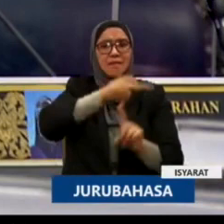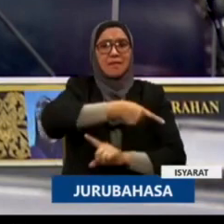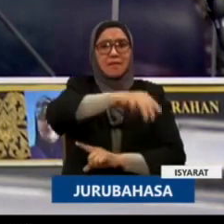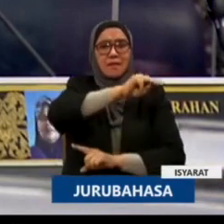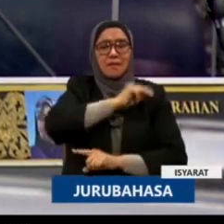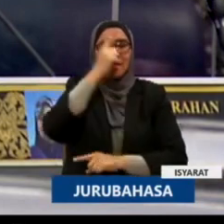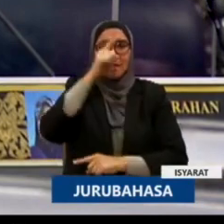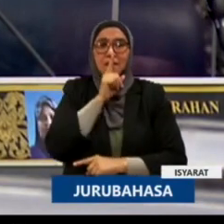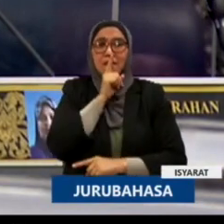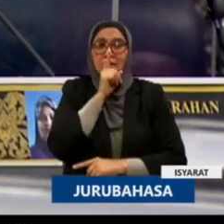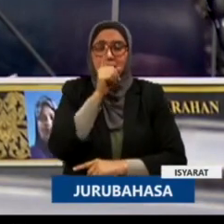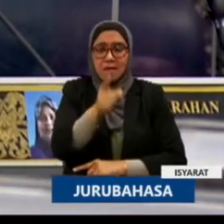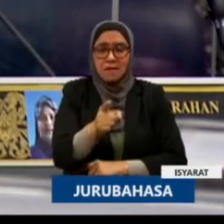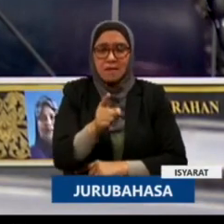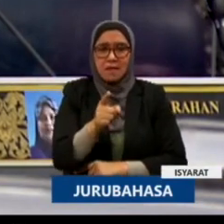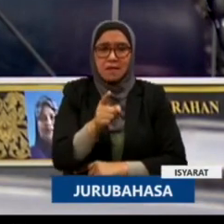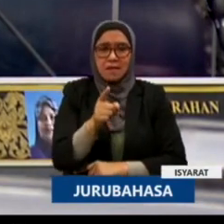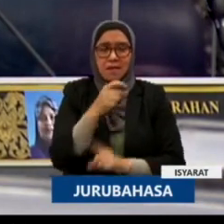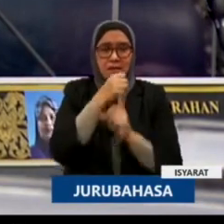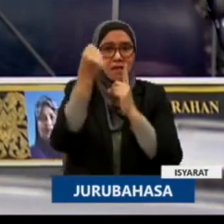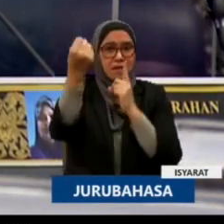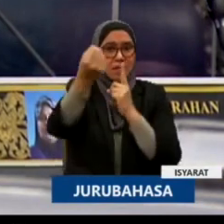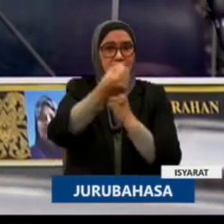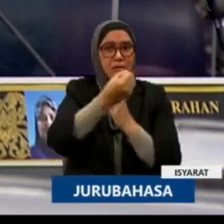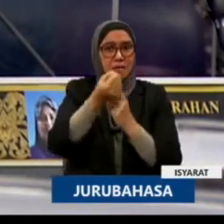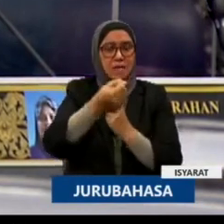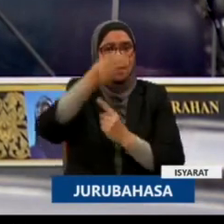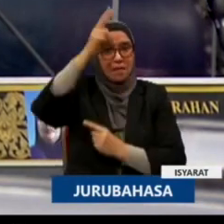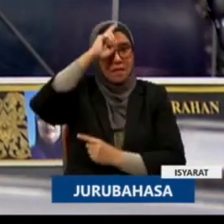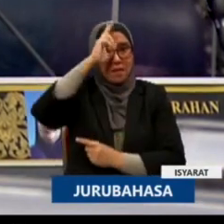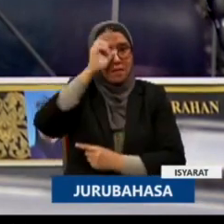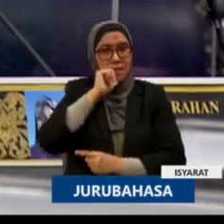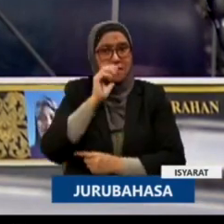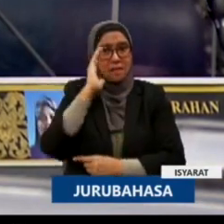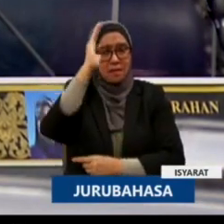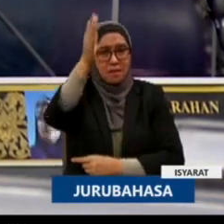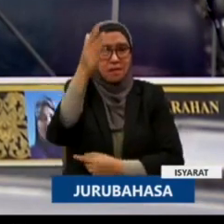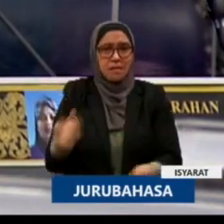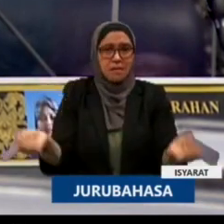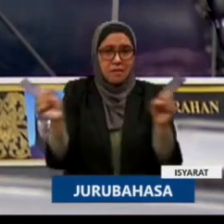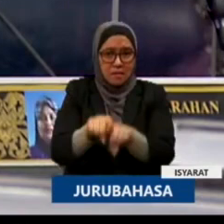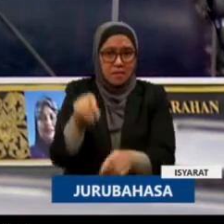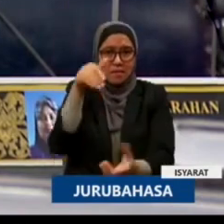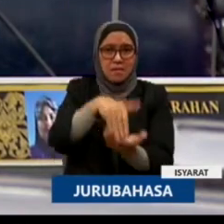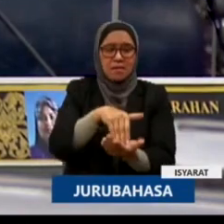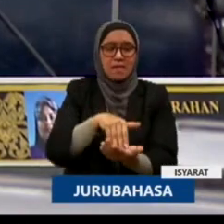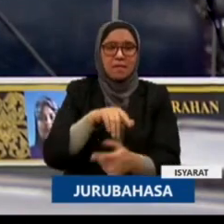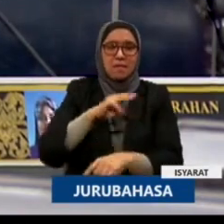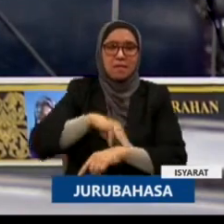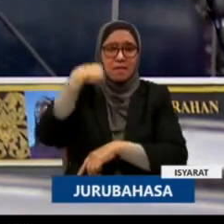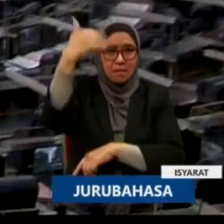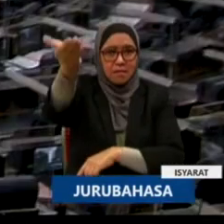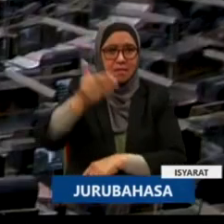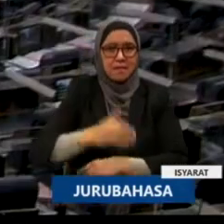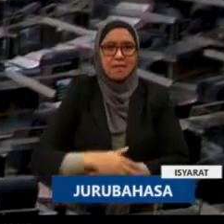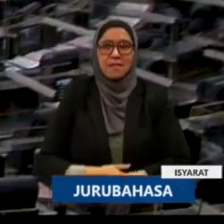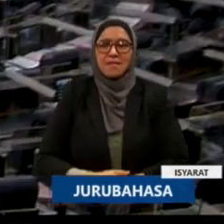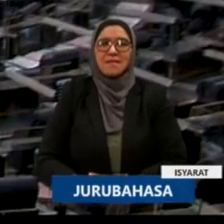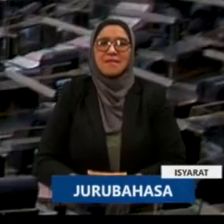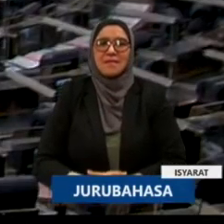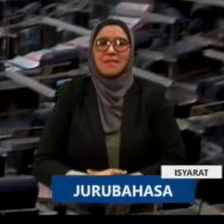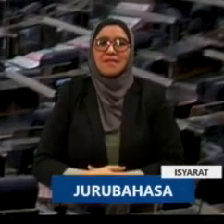memastikan insiden seperti ini ya tidak berulang lagi pada pada masa akan datang ke kota samarahan